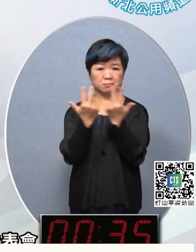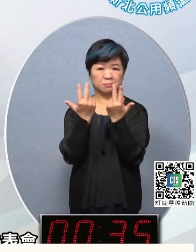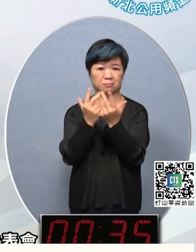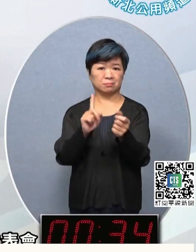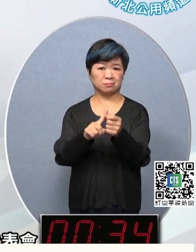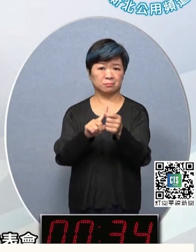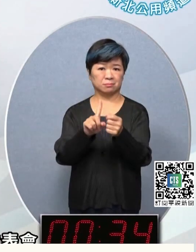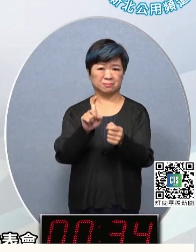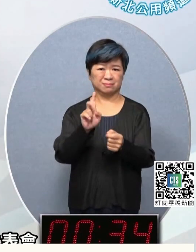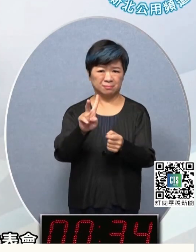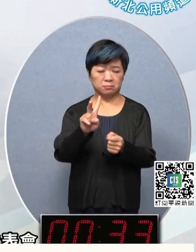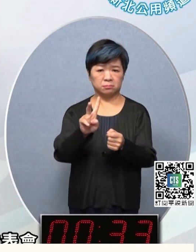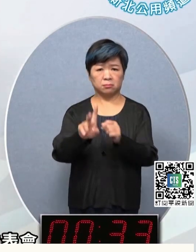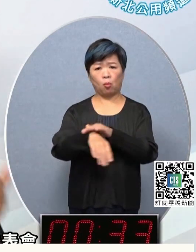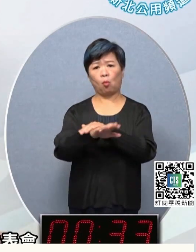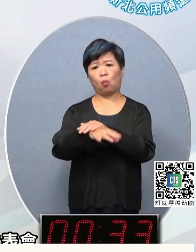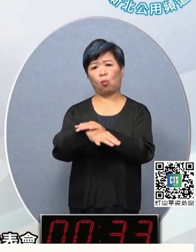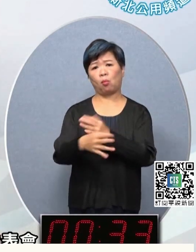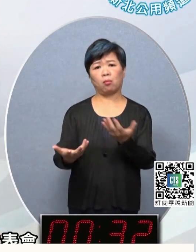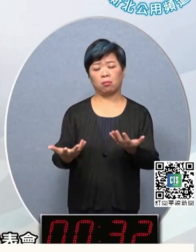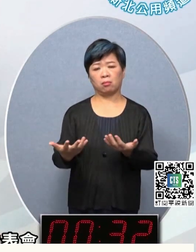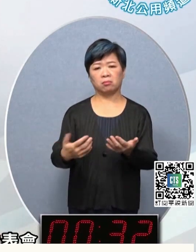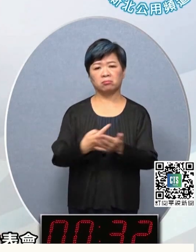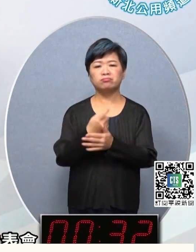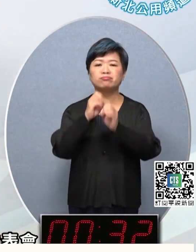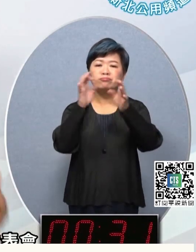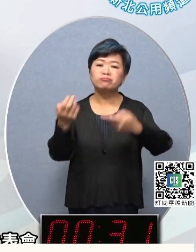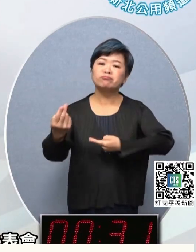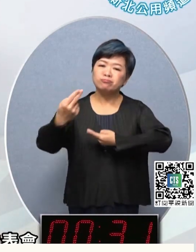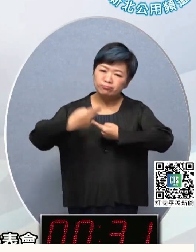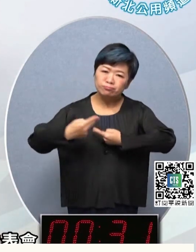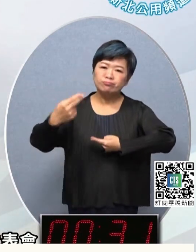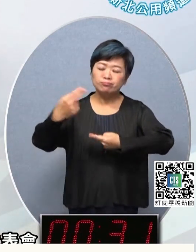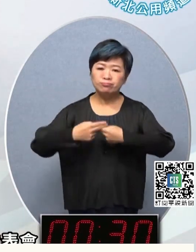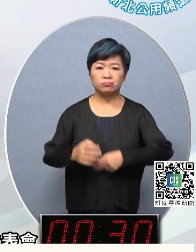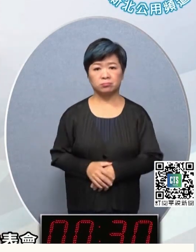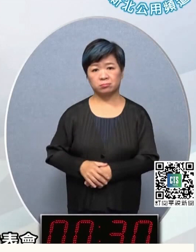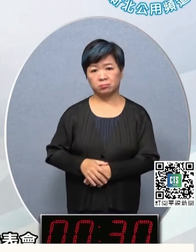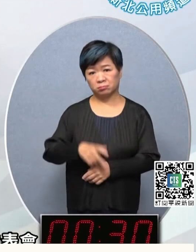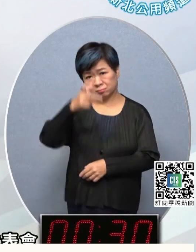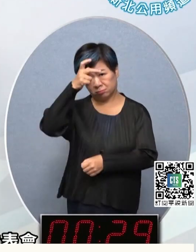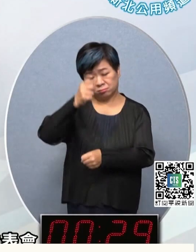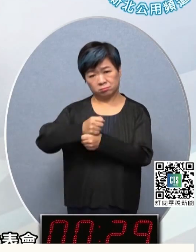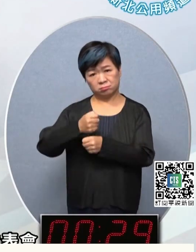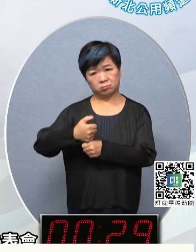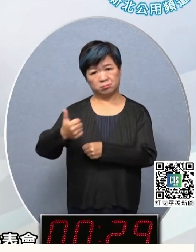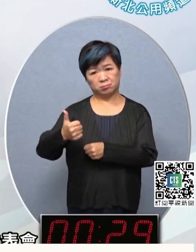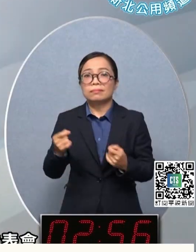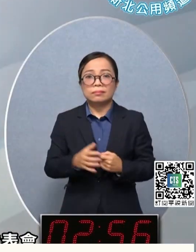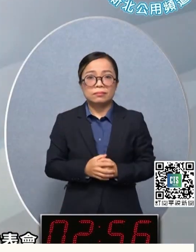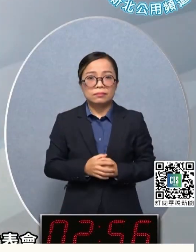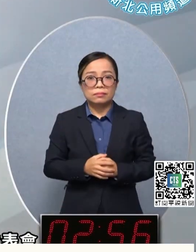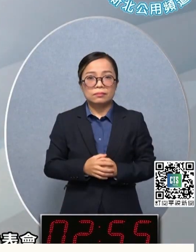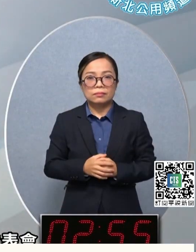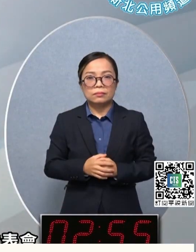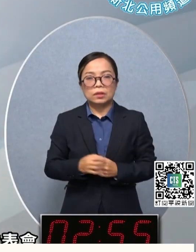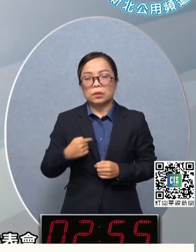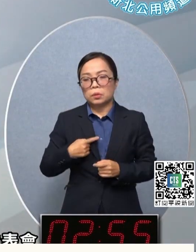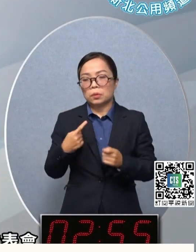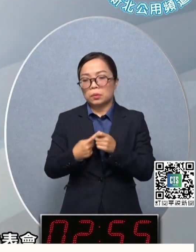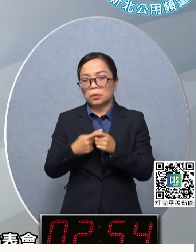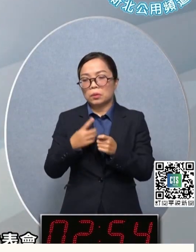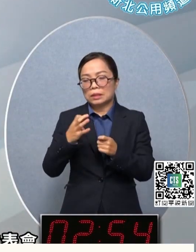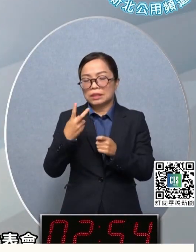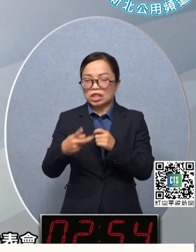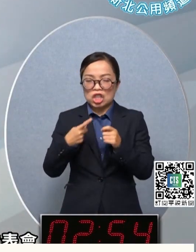空转，然后你只大家信任你，一个做好警察的人不一定能够做好市长，更何况是总统。 四十二年的公